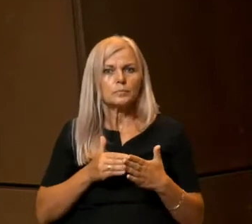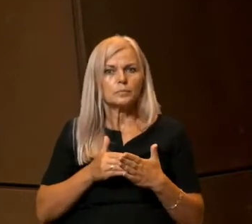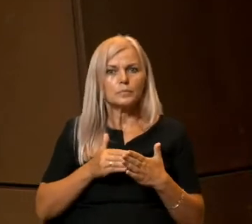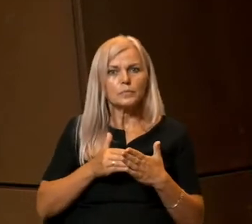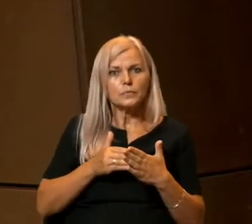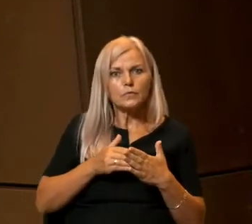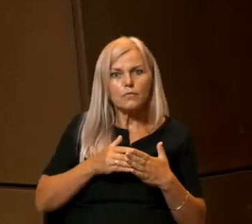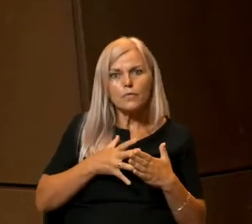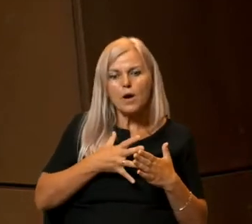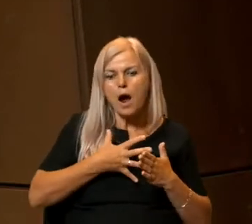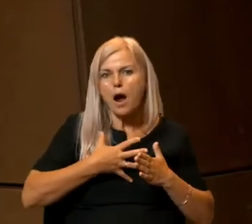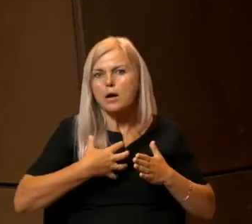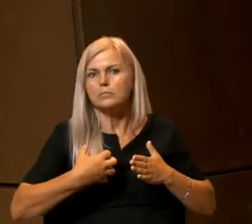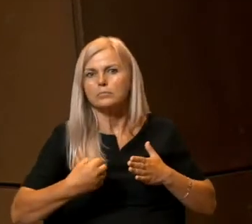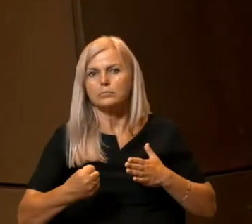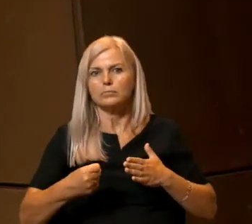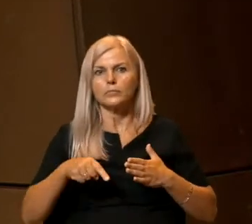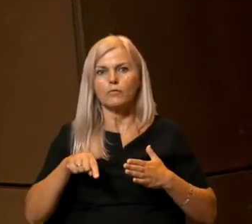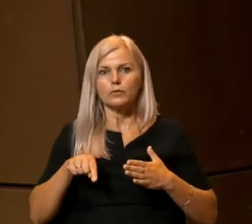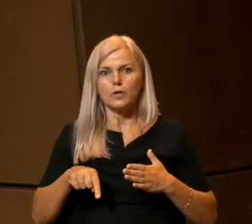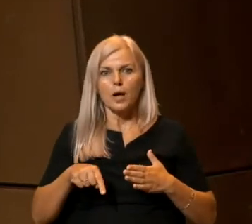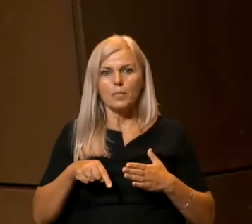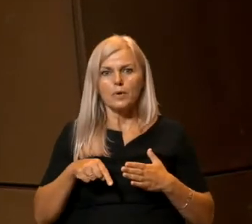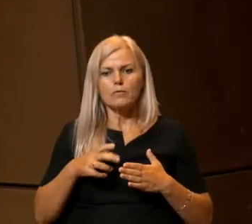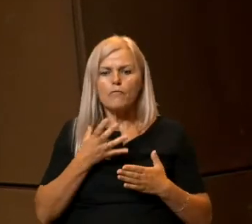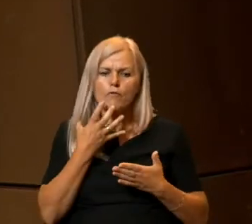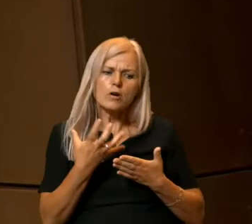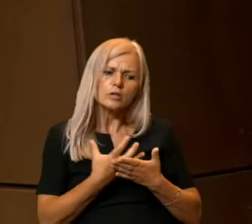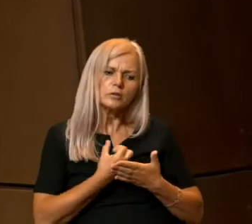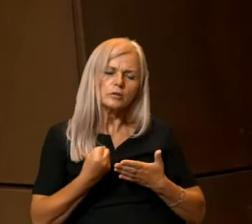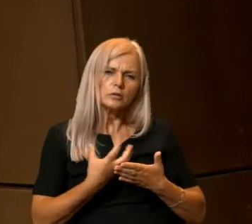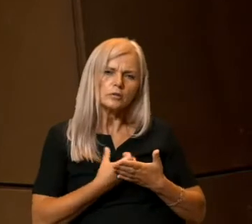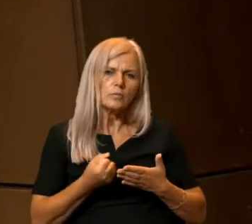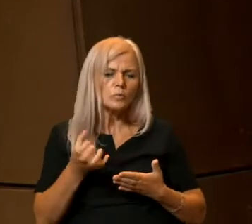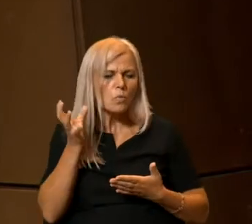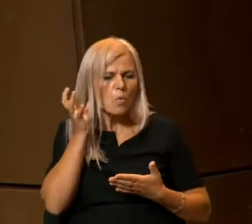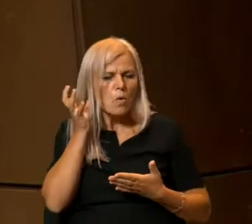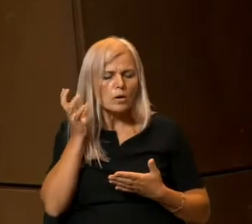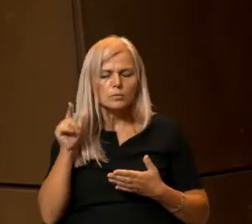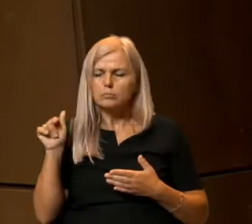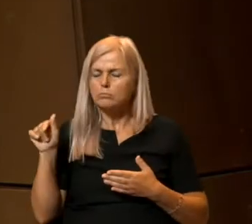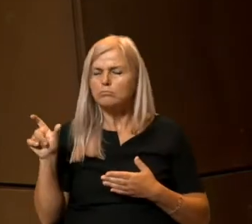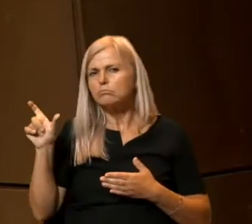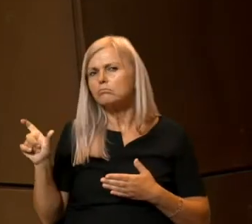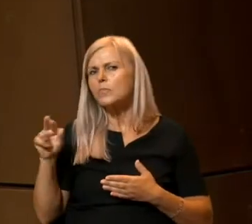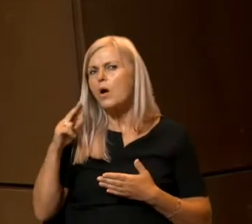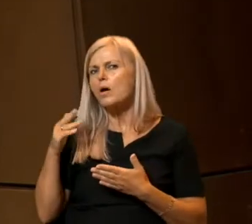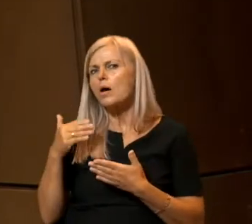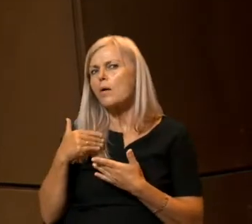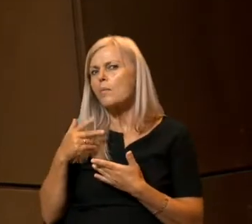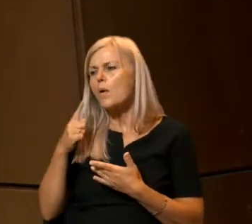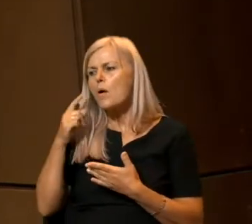Coś z tego wywodzimy. A więc słuchamy tego, co ktoś chce do nas powiedzieć i wtedy chcemy też wejść w